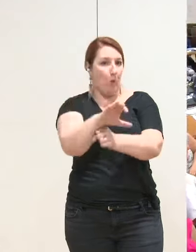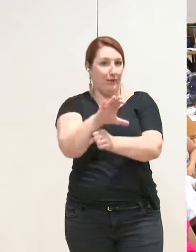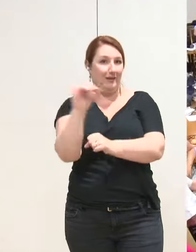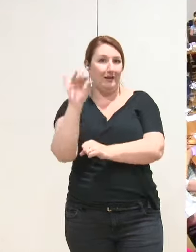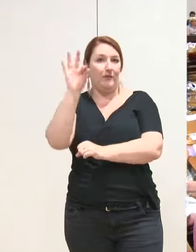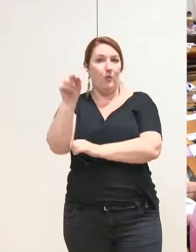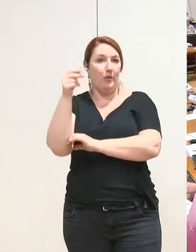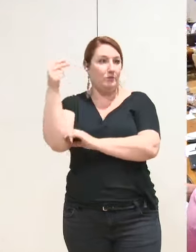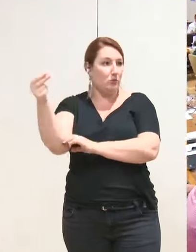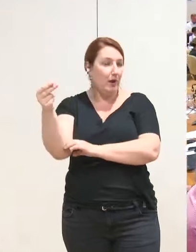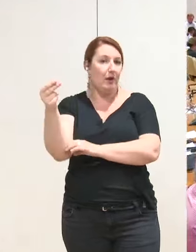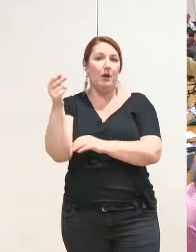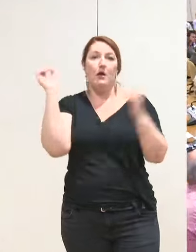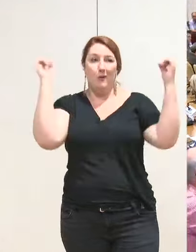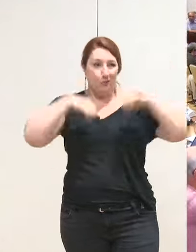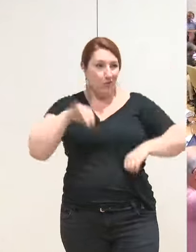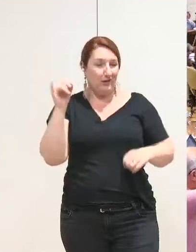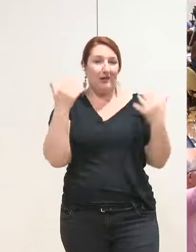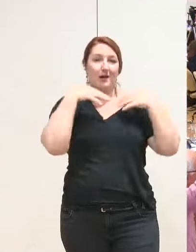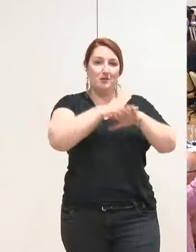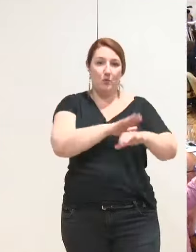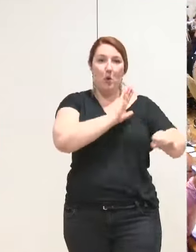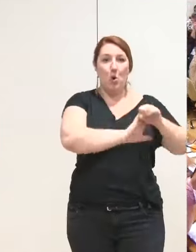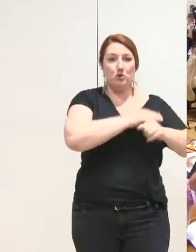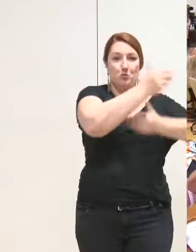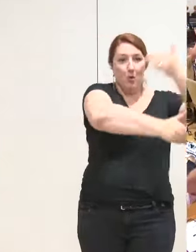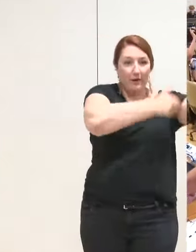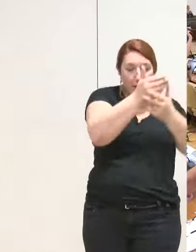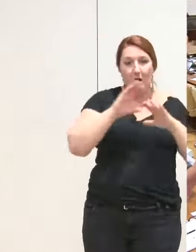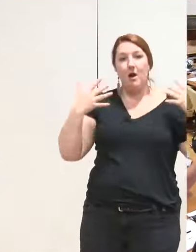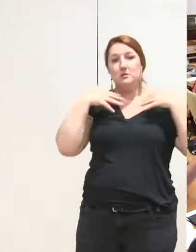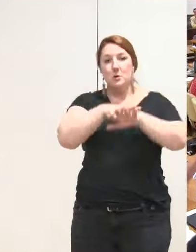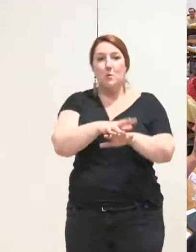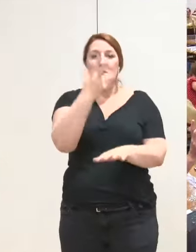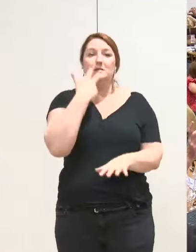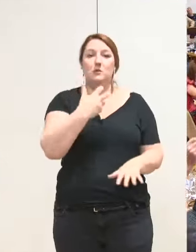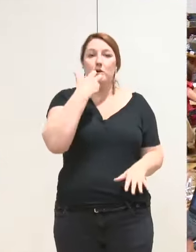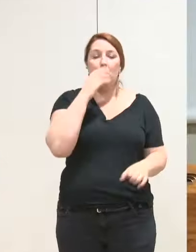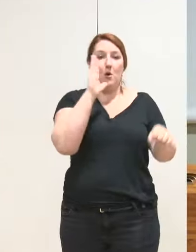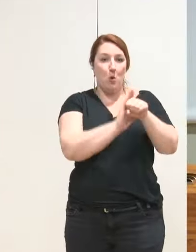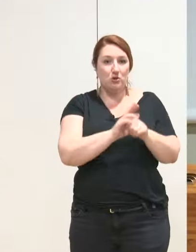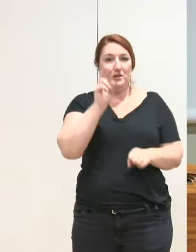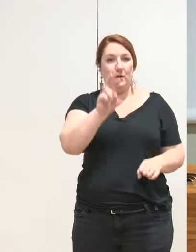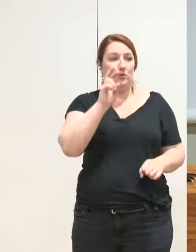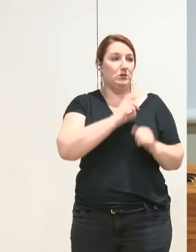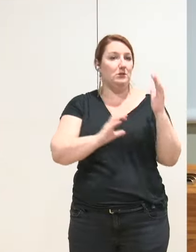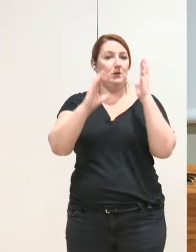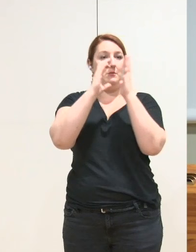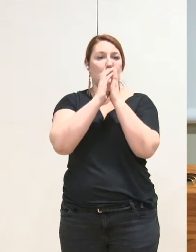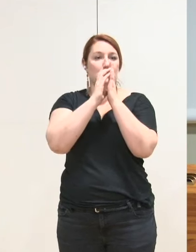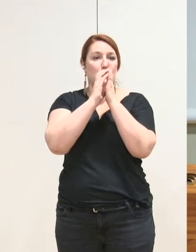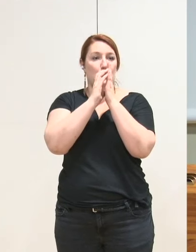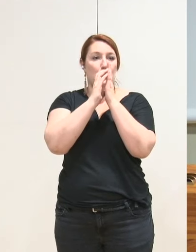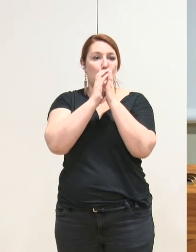Front National qui vote pour rassemblement de gauche et de progrès rassemblement citoyen de la gauche et écologistes délibération